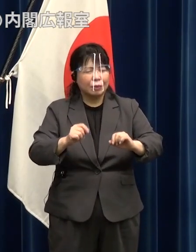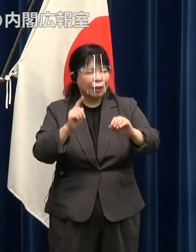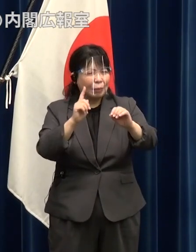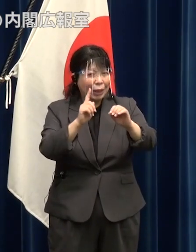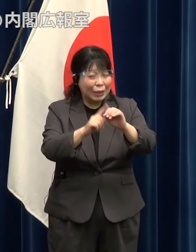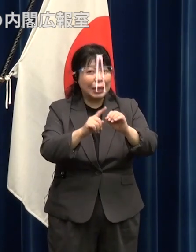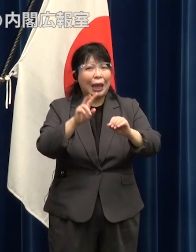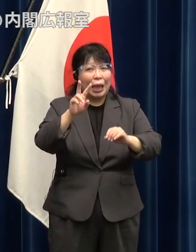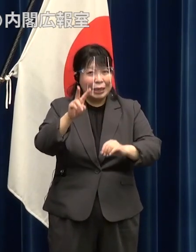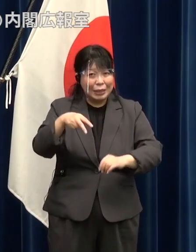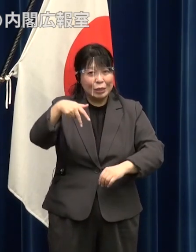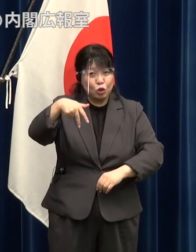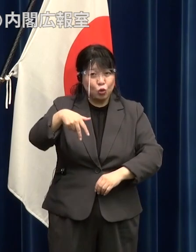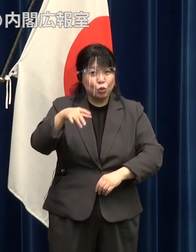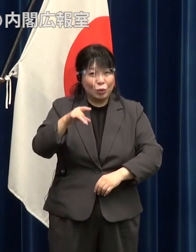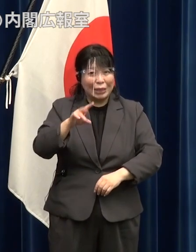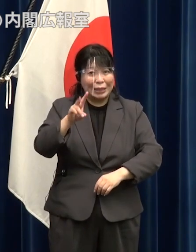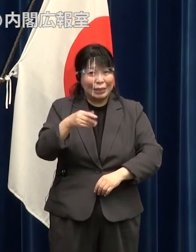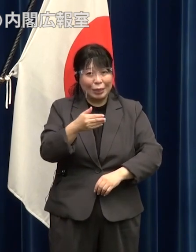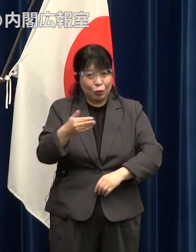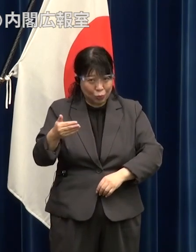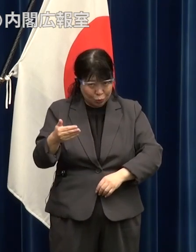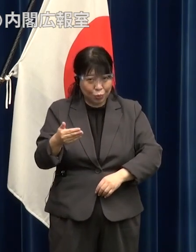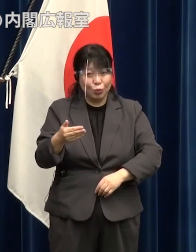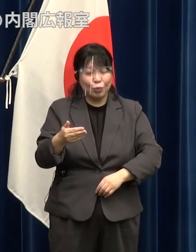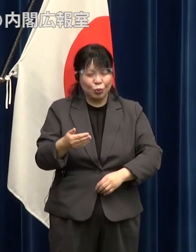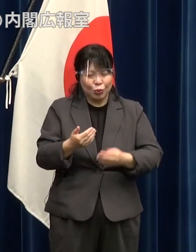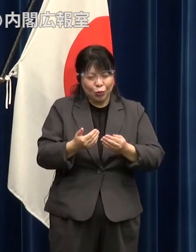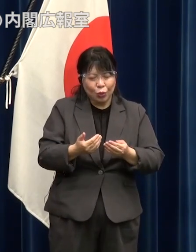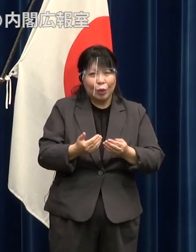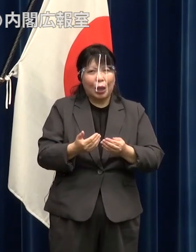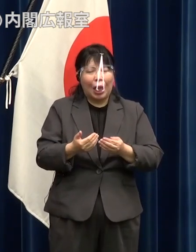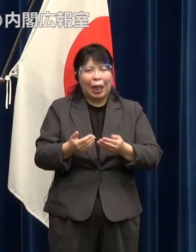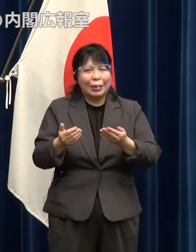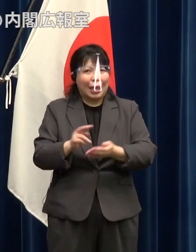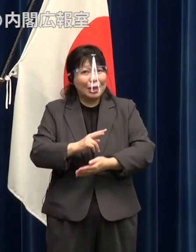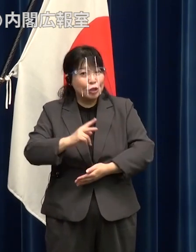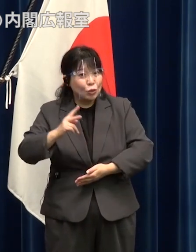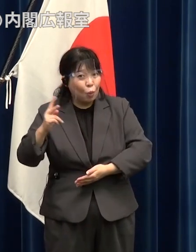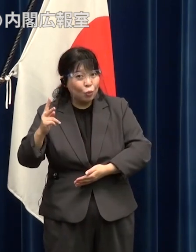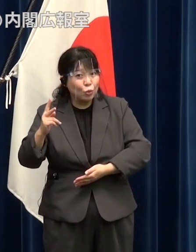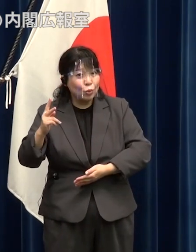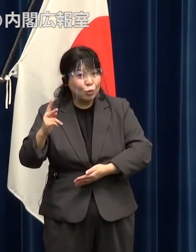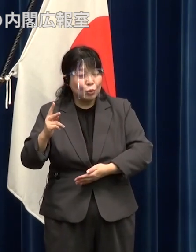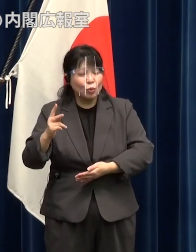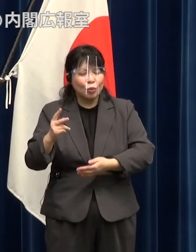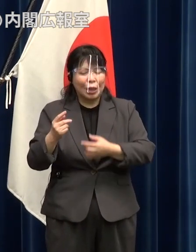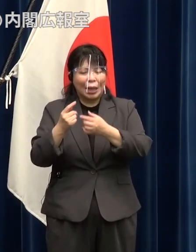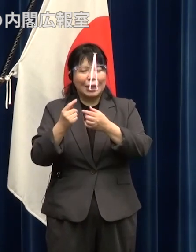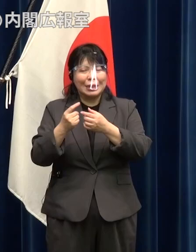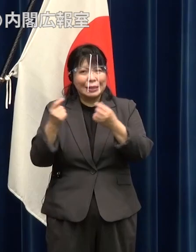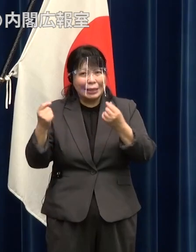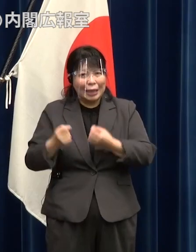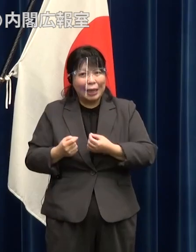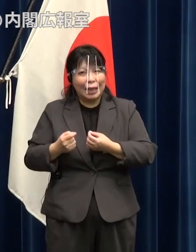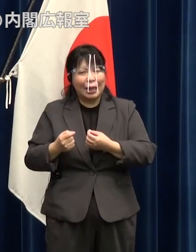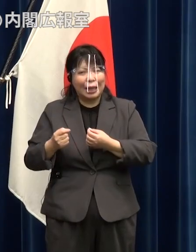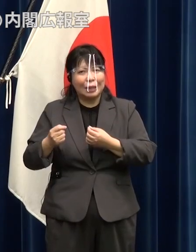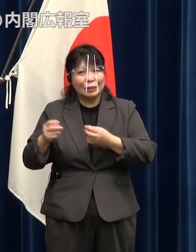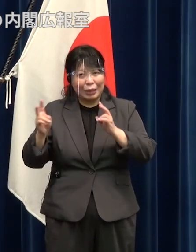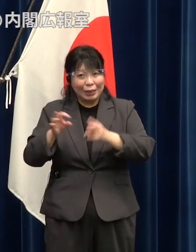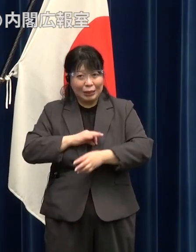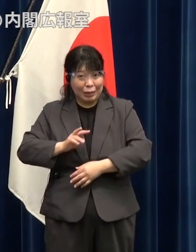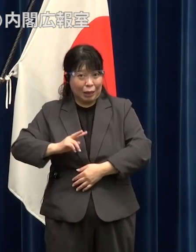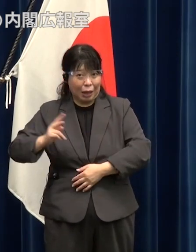ング、転職、正規社員化などを支援する5年